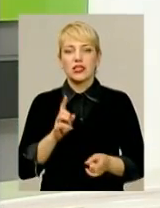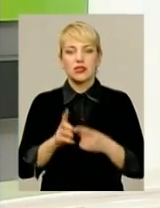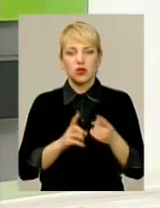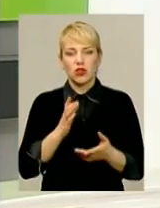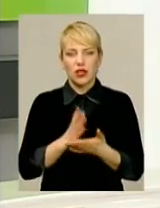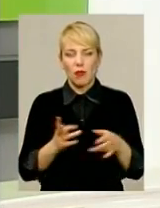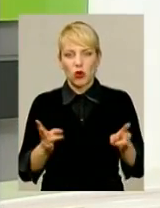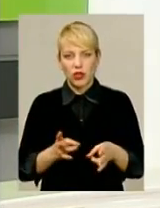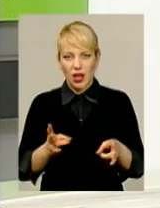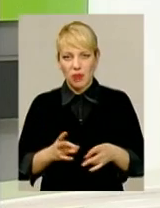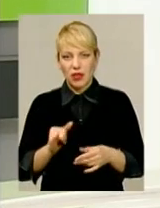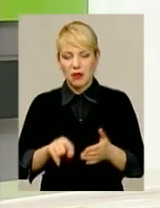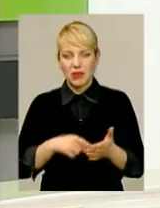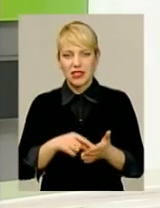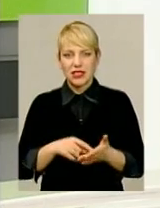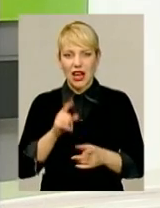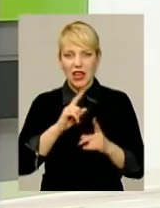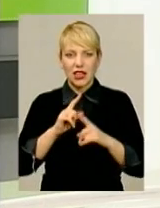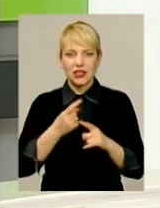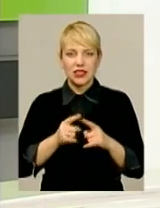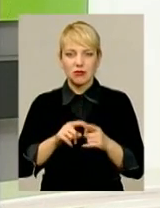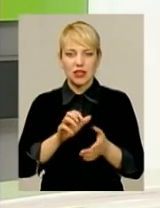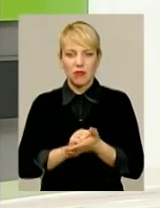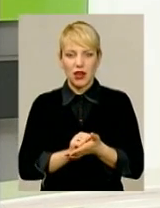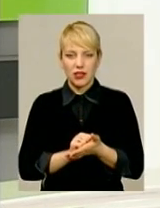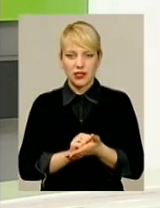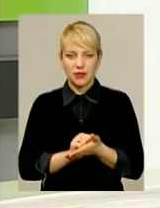є потреба, і міська рада якраз цим займається.